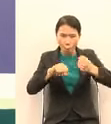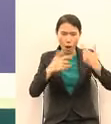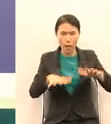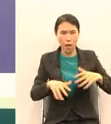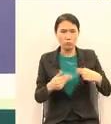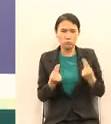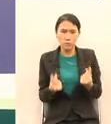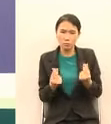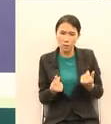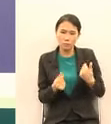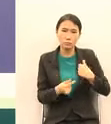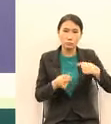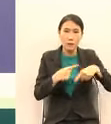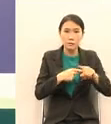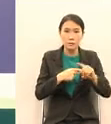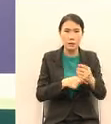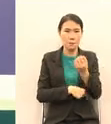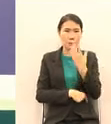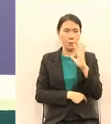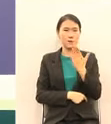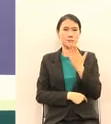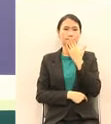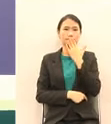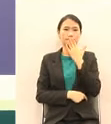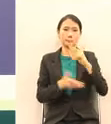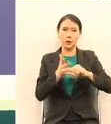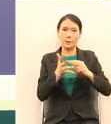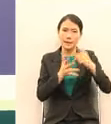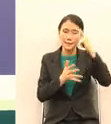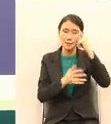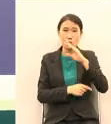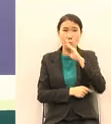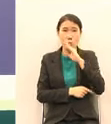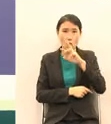เนี่ยไม่ใช่เรื่องที่การเป็นการป่วยเป็น